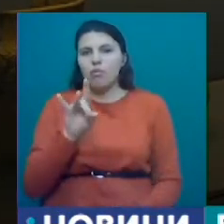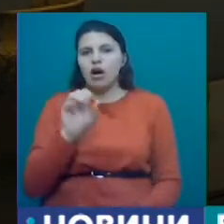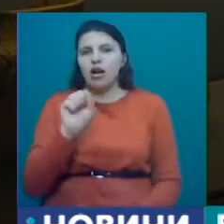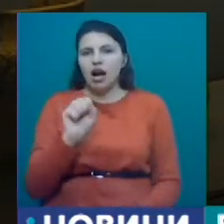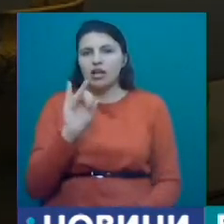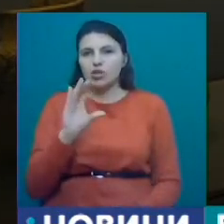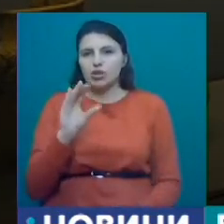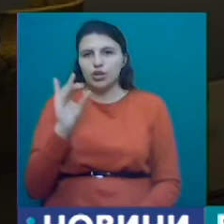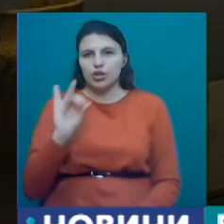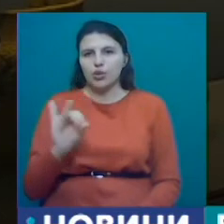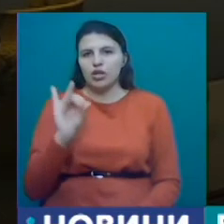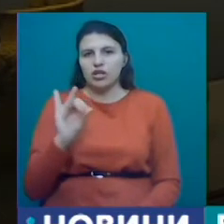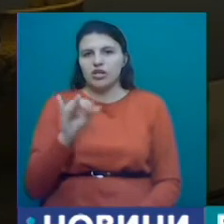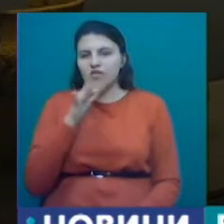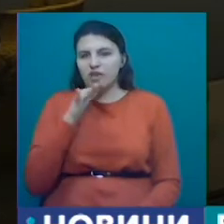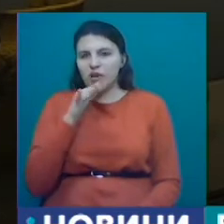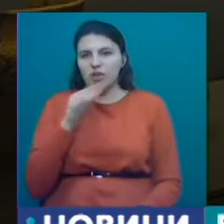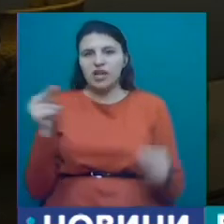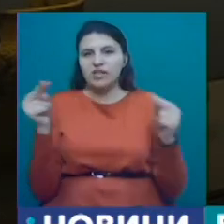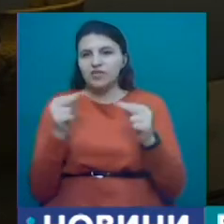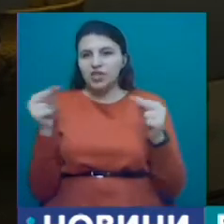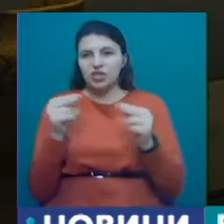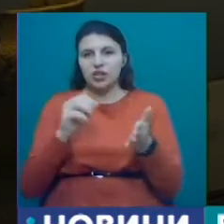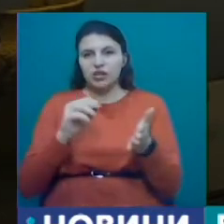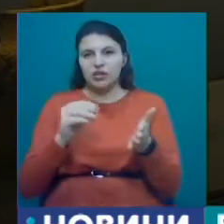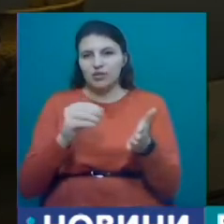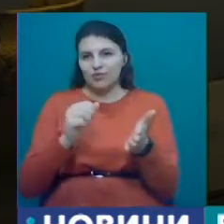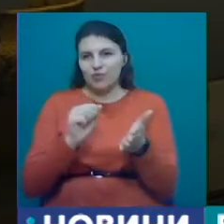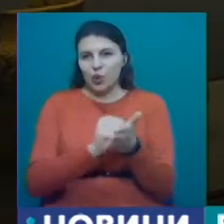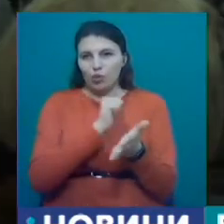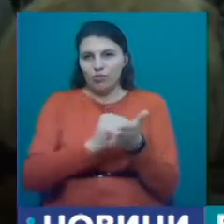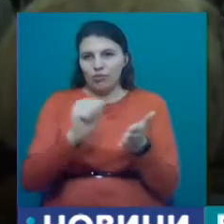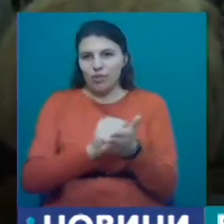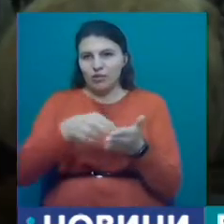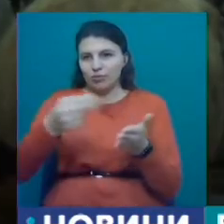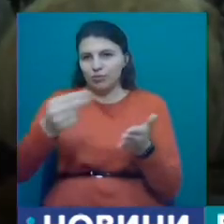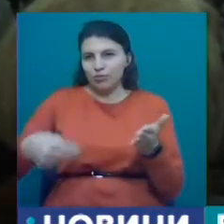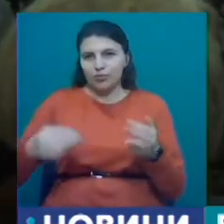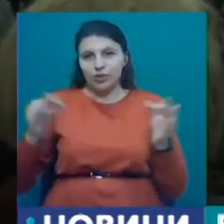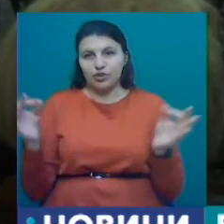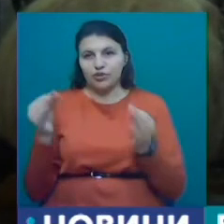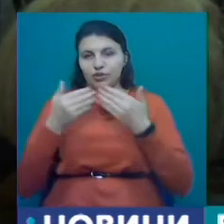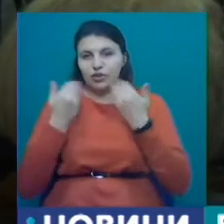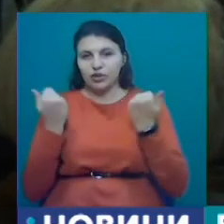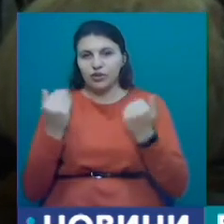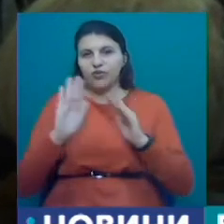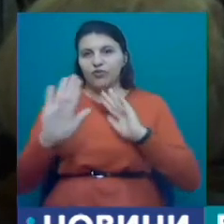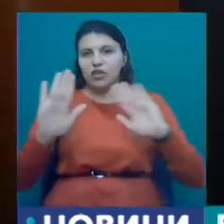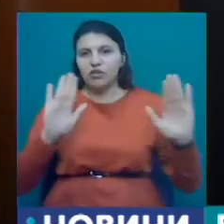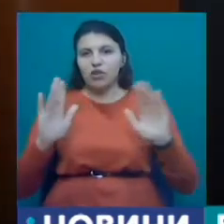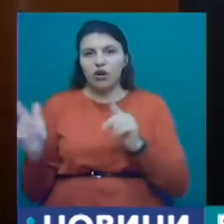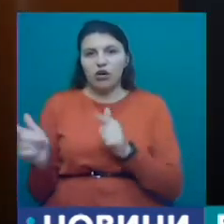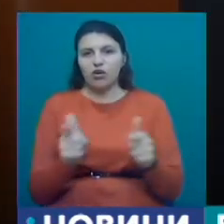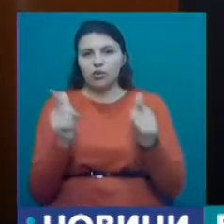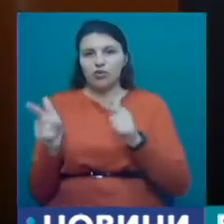свідчень письмових на той час, які розповідали про тих, хто вже все ж таки жив. Виставку готували більше 2 років.